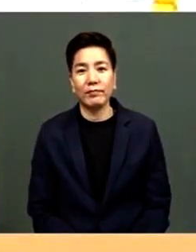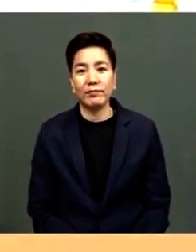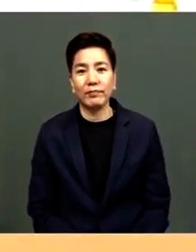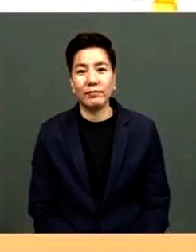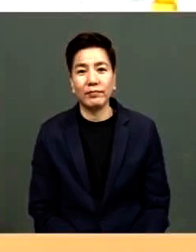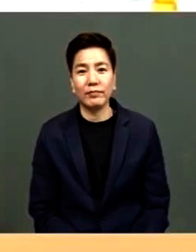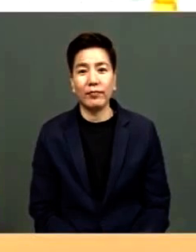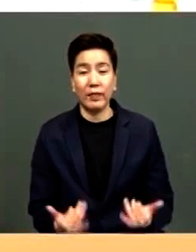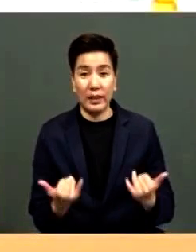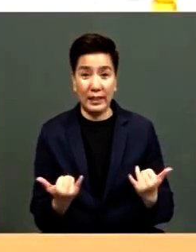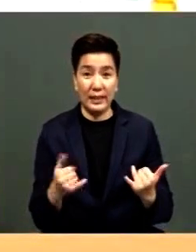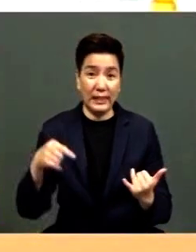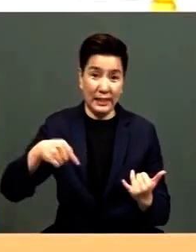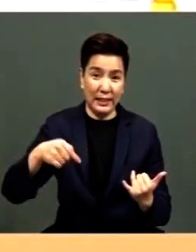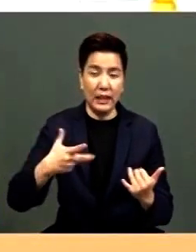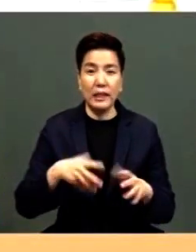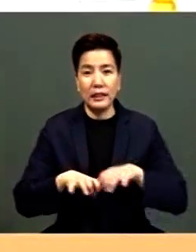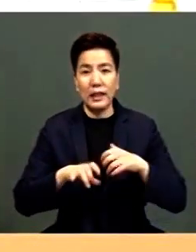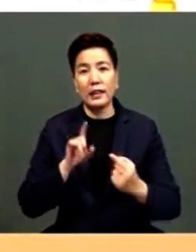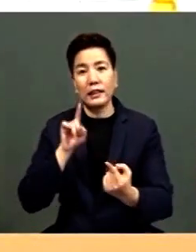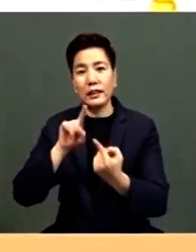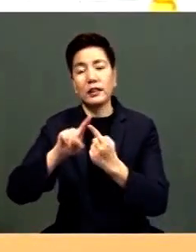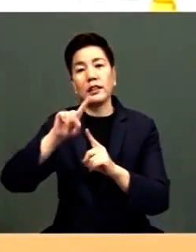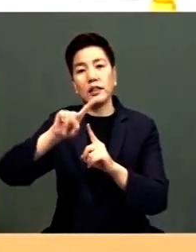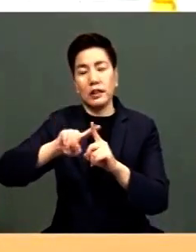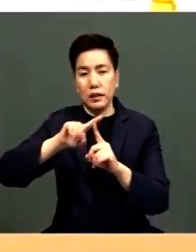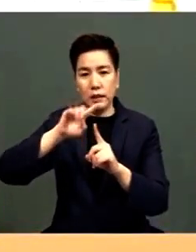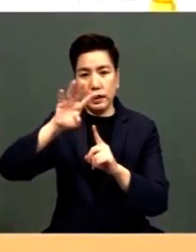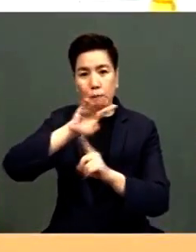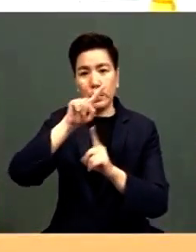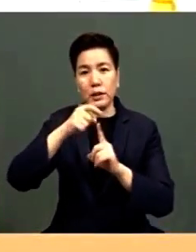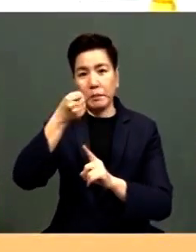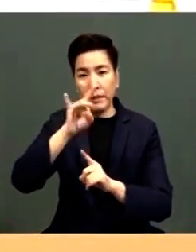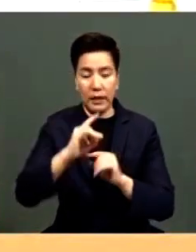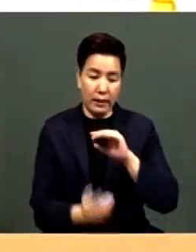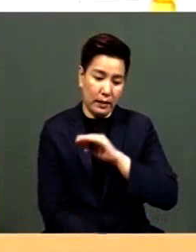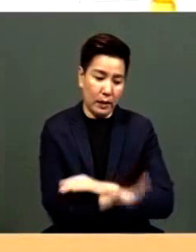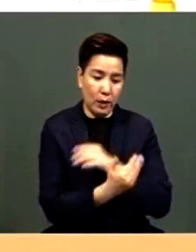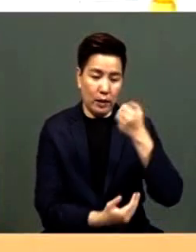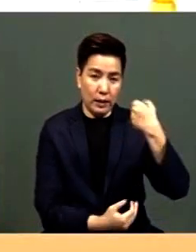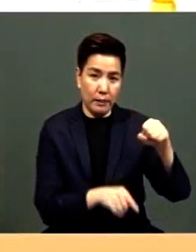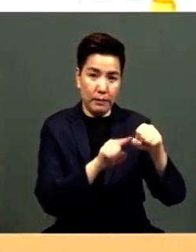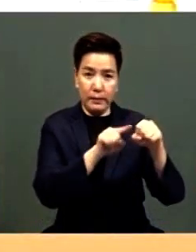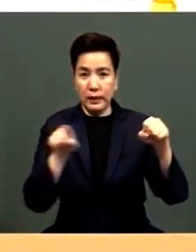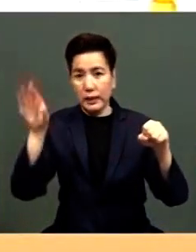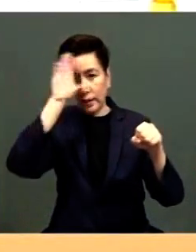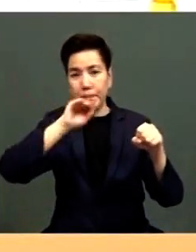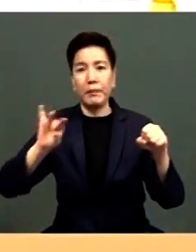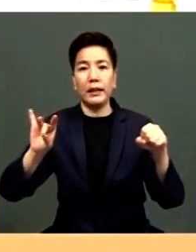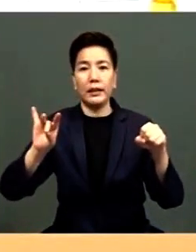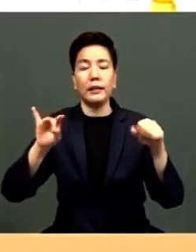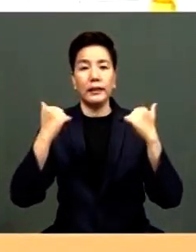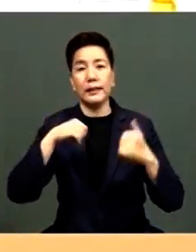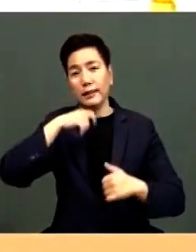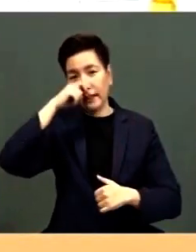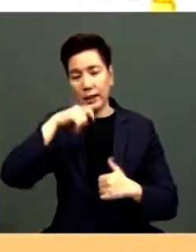ซึ่งงานดังกล่าวนะคะจะจัดยาวไปจนถึงวันที่18เมษายนตั้งแต่เวลา10นาฬิกาถึง2ทุ่มตรงนะคะซึ่งปีใหม่ไทย